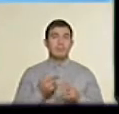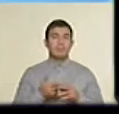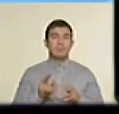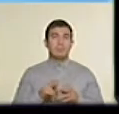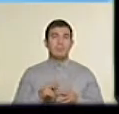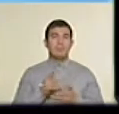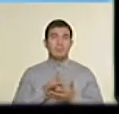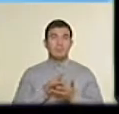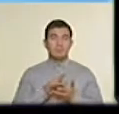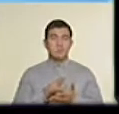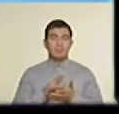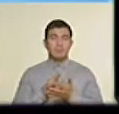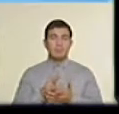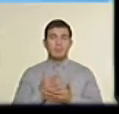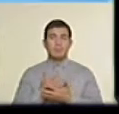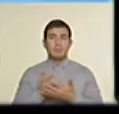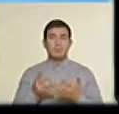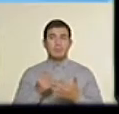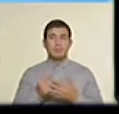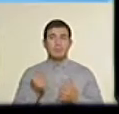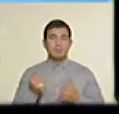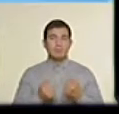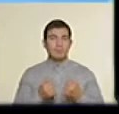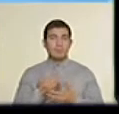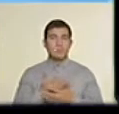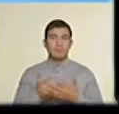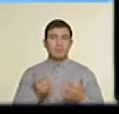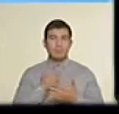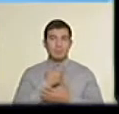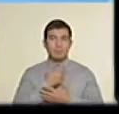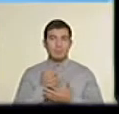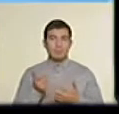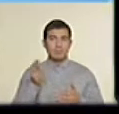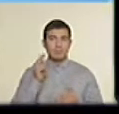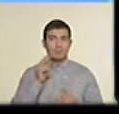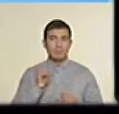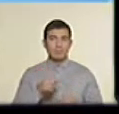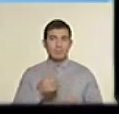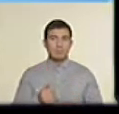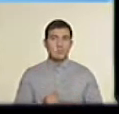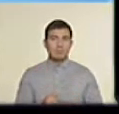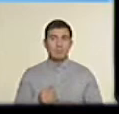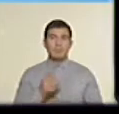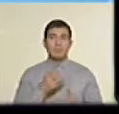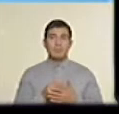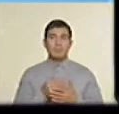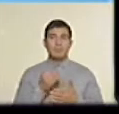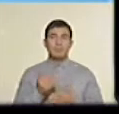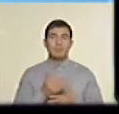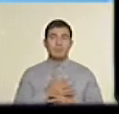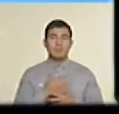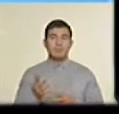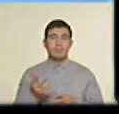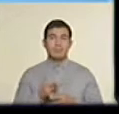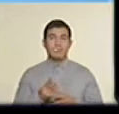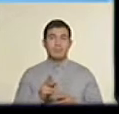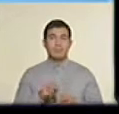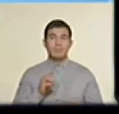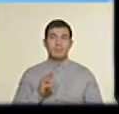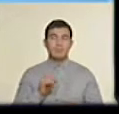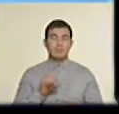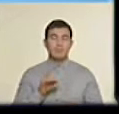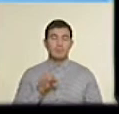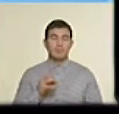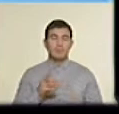turistik transport va boshqalarni kiritishimiz mumkin. Va so'nggi yillarda mana shu turizm sohasiga